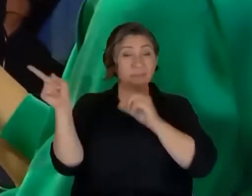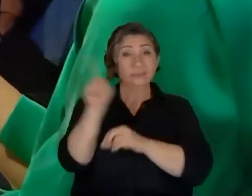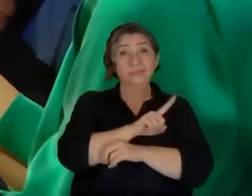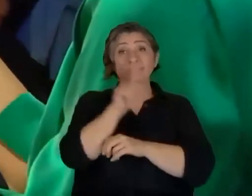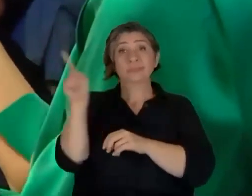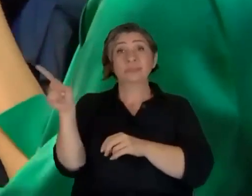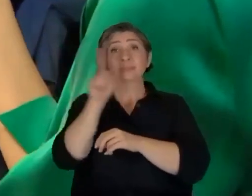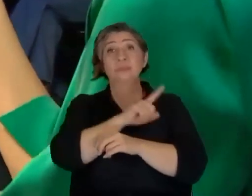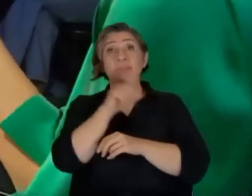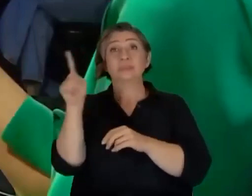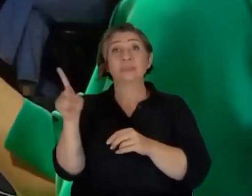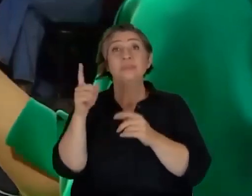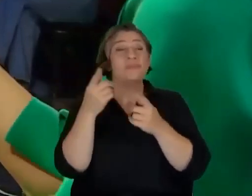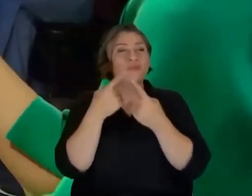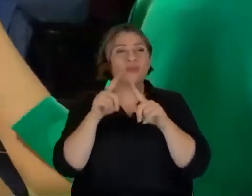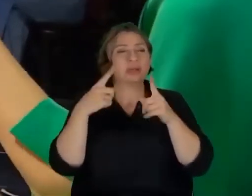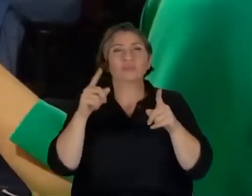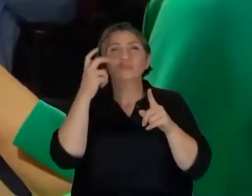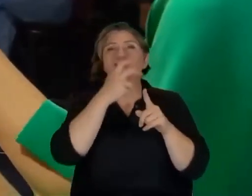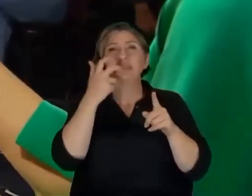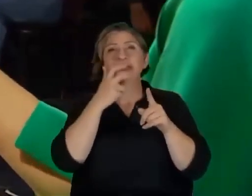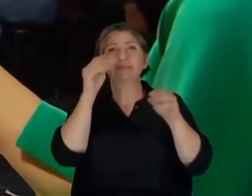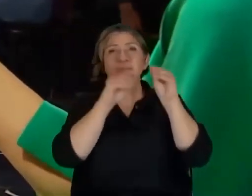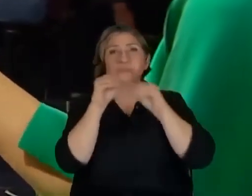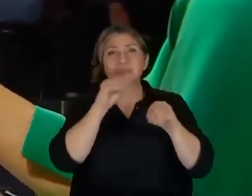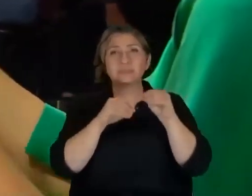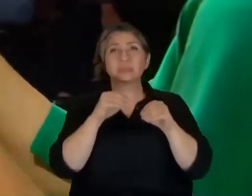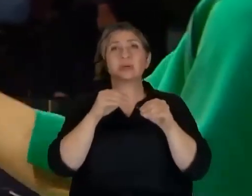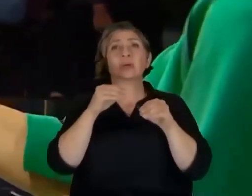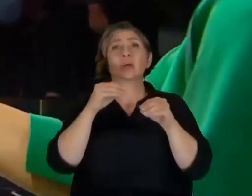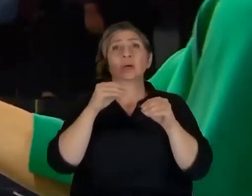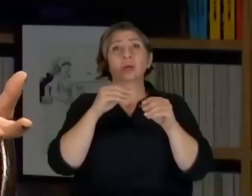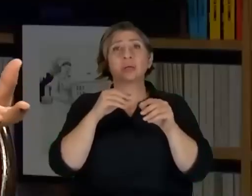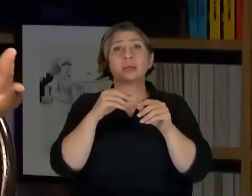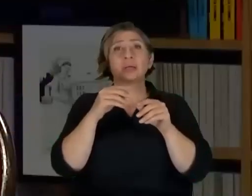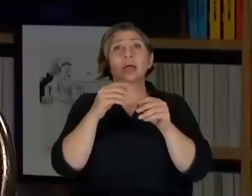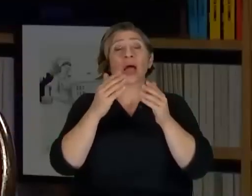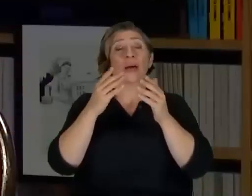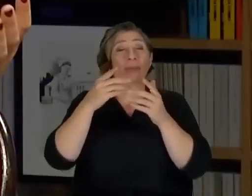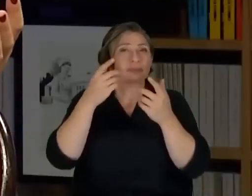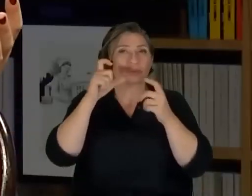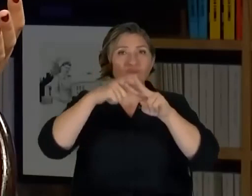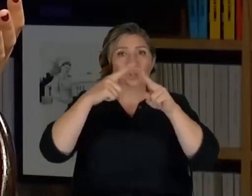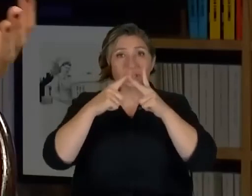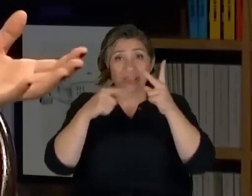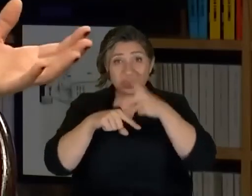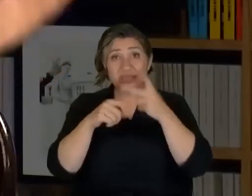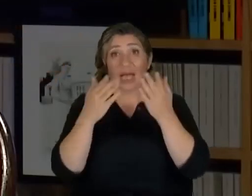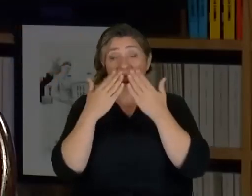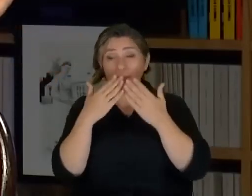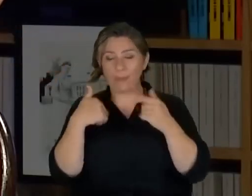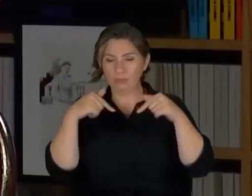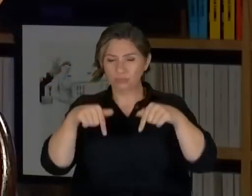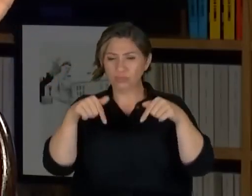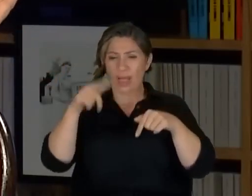gidiyorum, geliyorum. İşte Berklee College of Music, yani NEC, New England Conservatory, Stanford Jazz Academy. Yani bütün bunlardan sonra ben